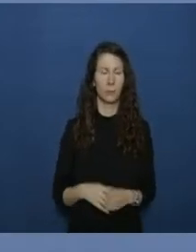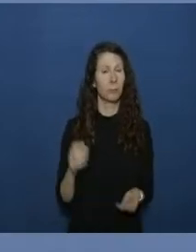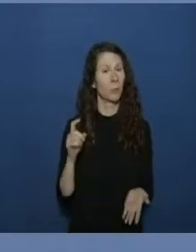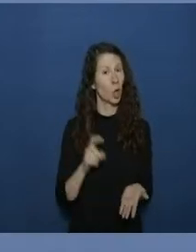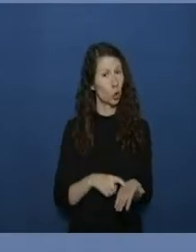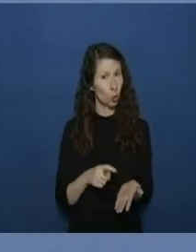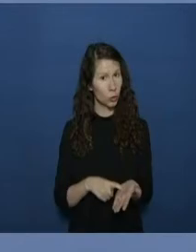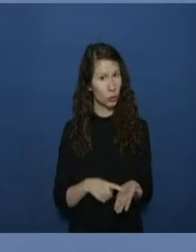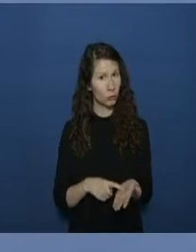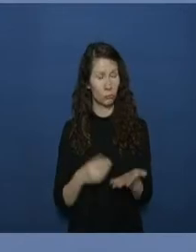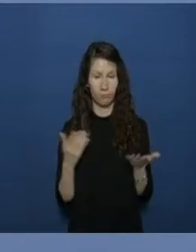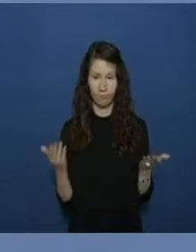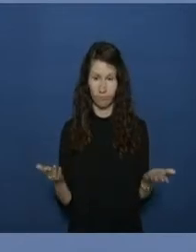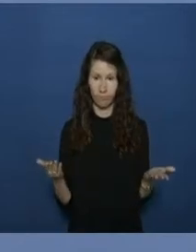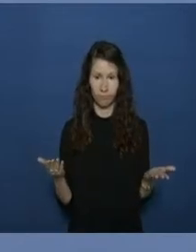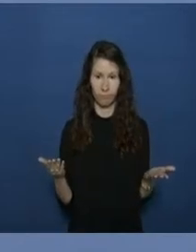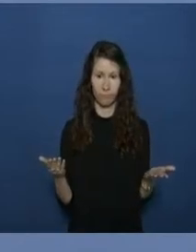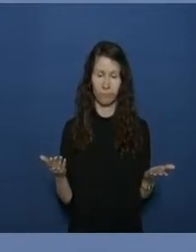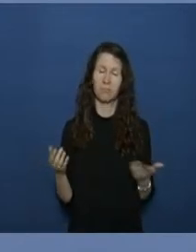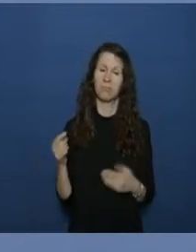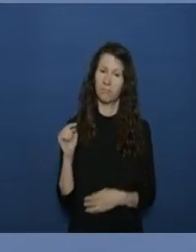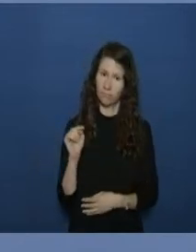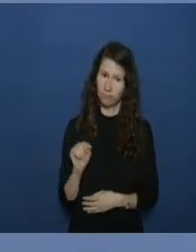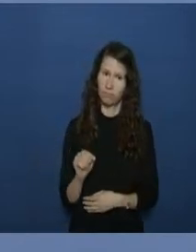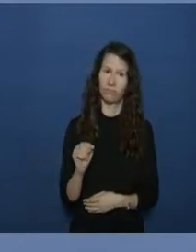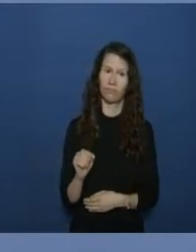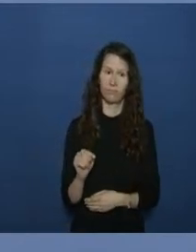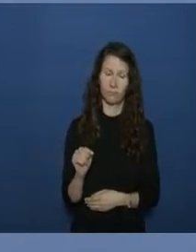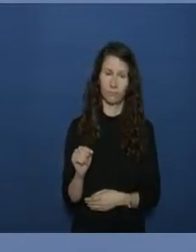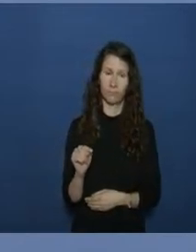wir von sehr unterschiedlichen